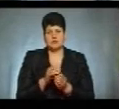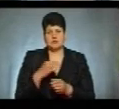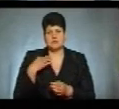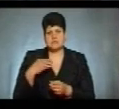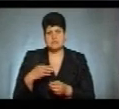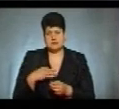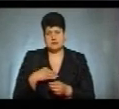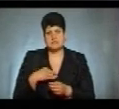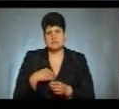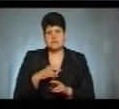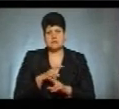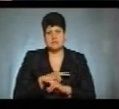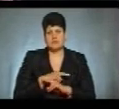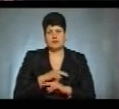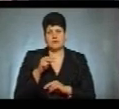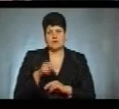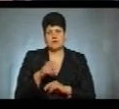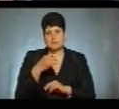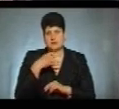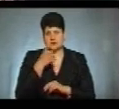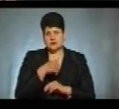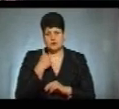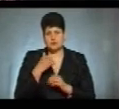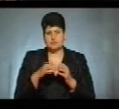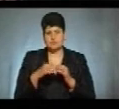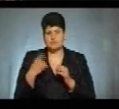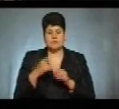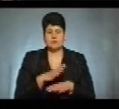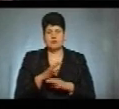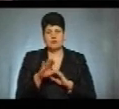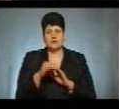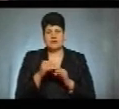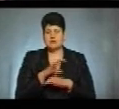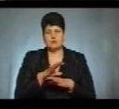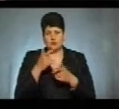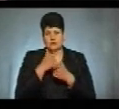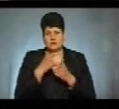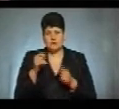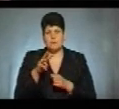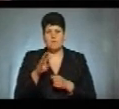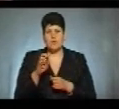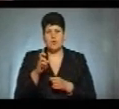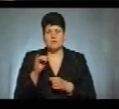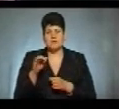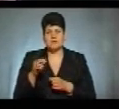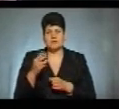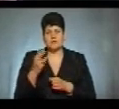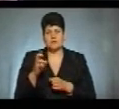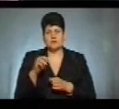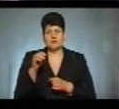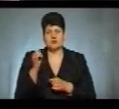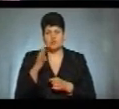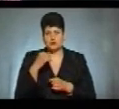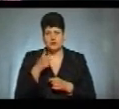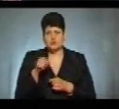у 2015 році. Він був призваний, ще не було оголошено мобілізації, 3 березня 2014 року. Це тоді